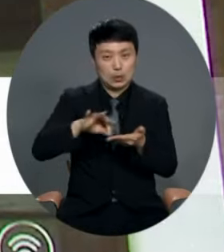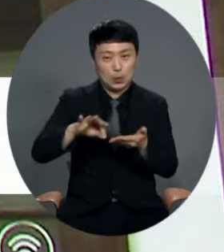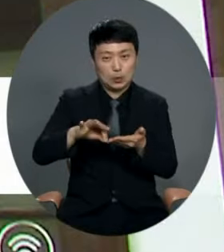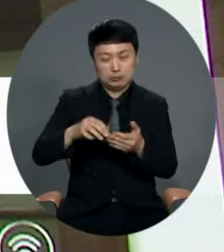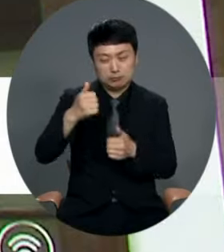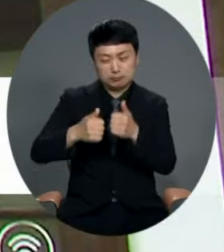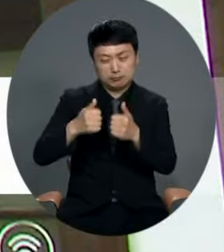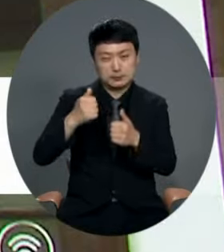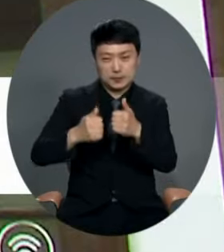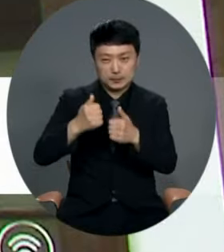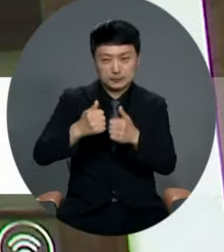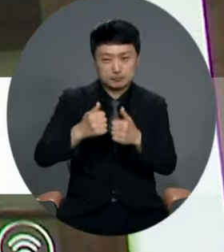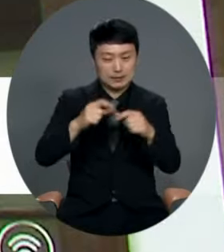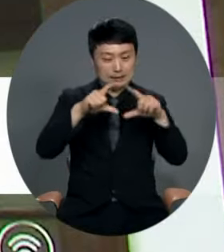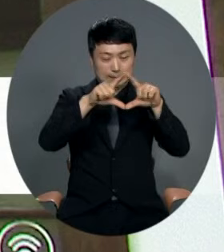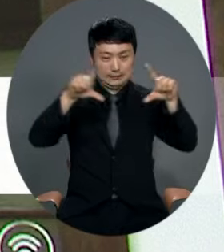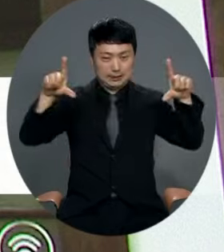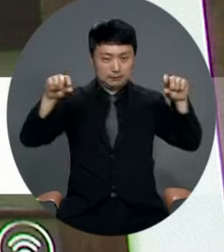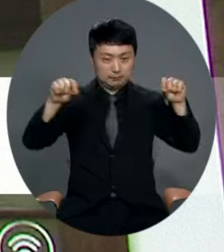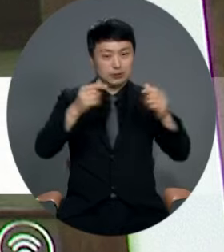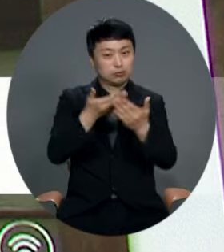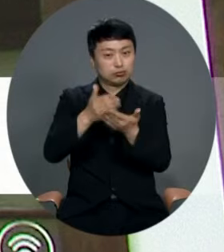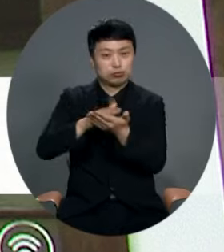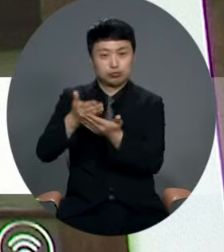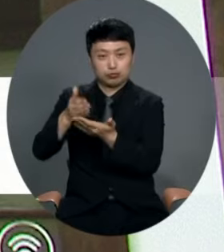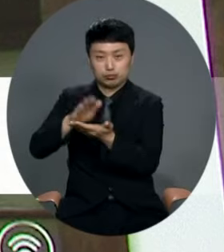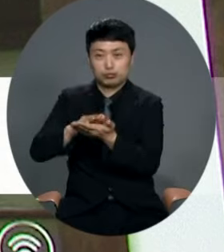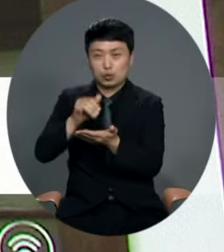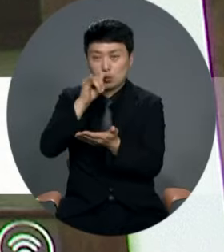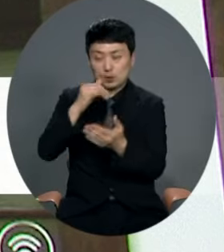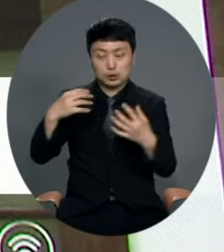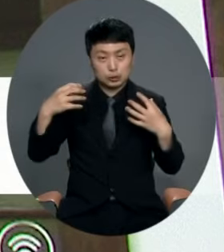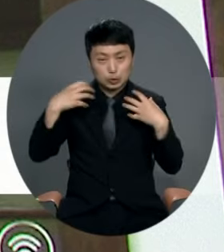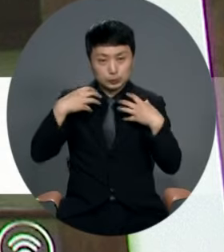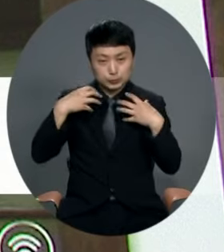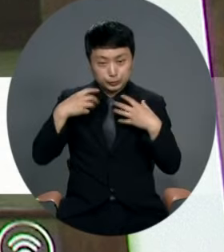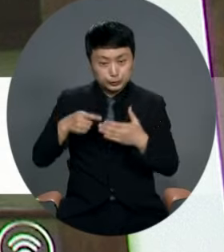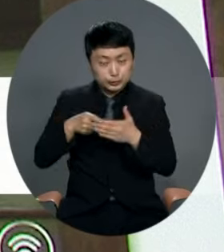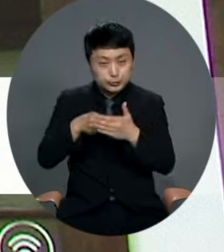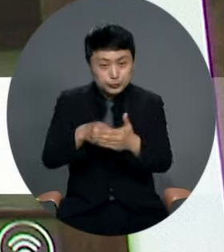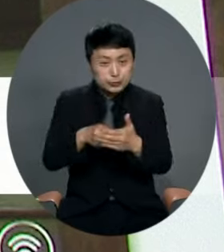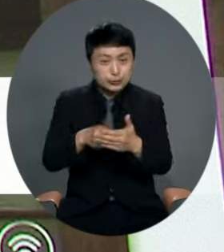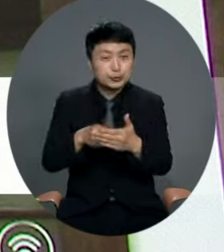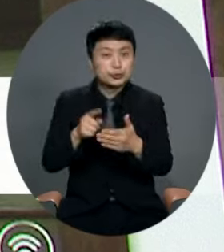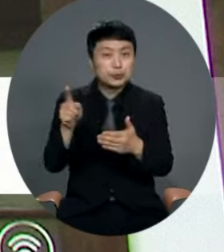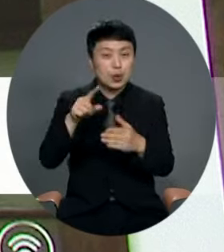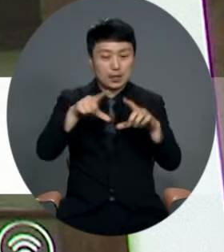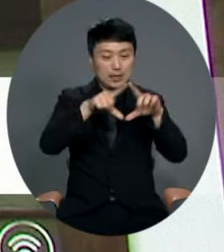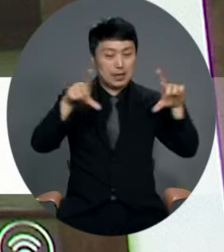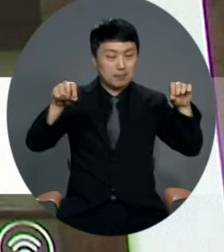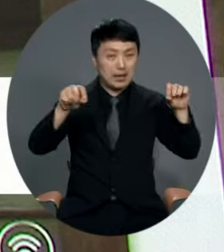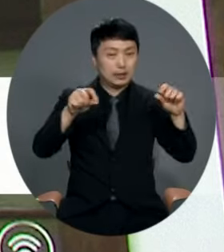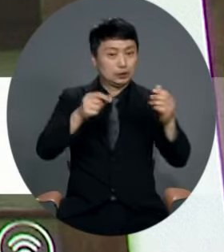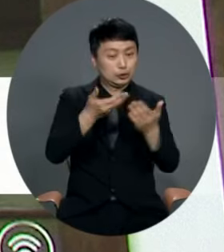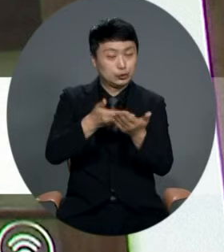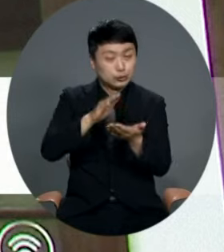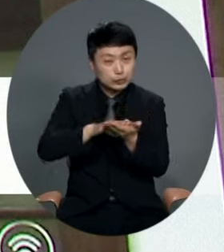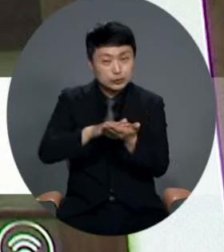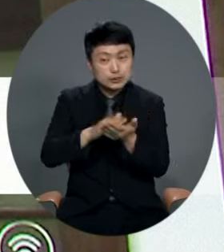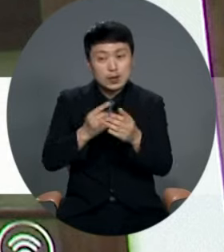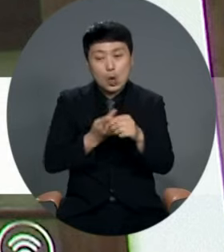경쟁적으로 간판 정비 사업을 벌였습니다. 최근엔 관에서 주도하는 사업도 단순히 지저분한 간판을 정비한다는 개념을